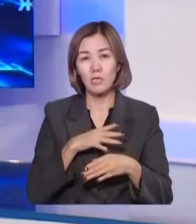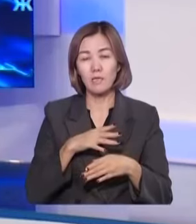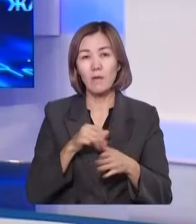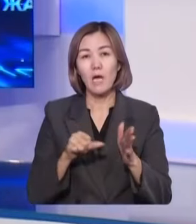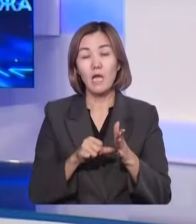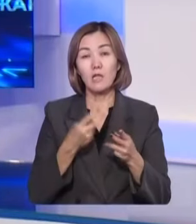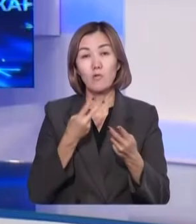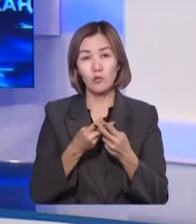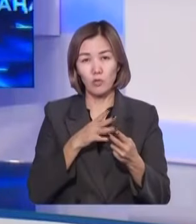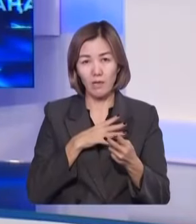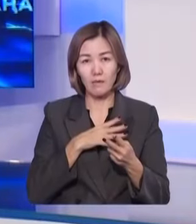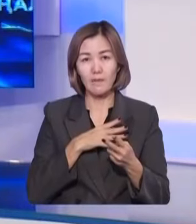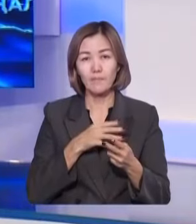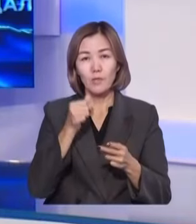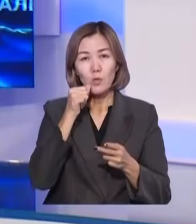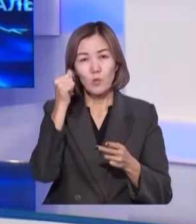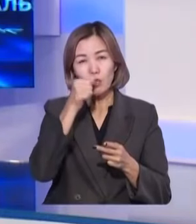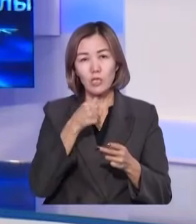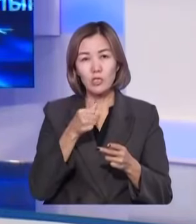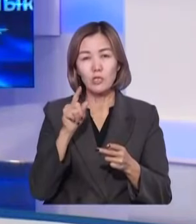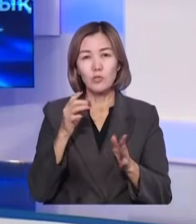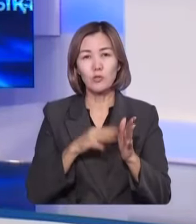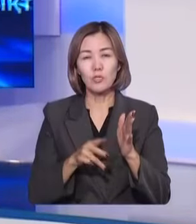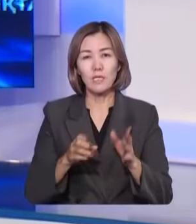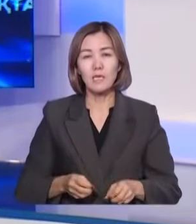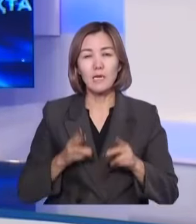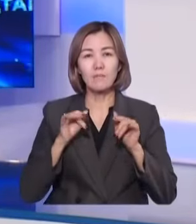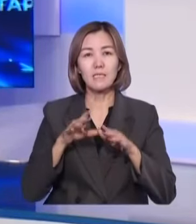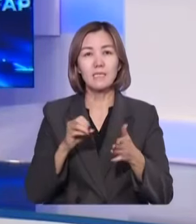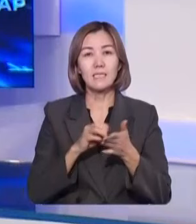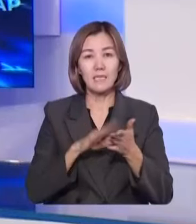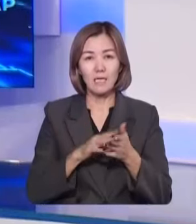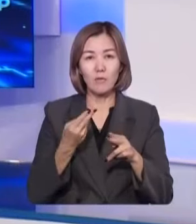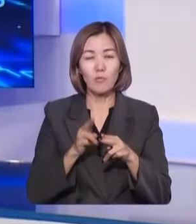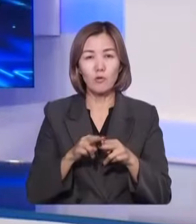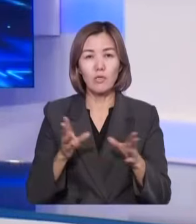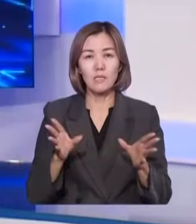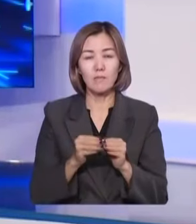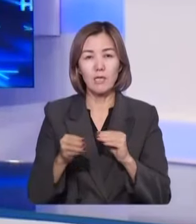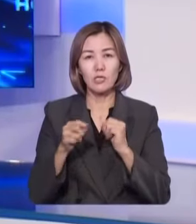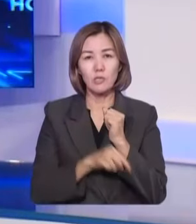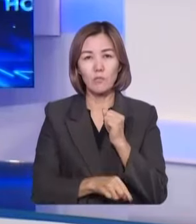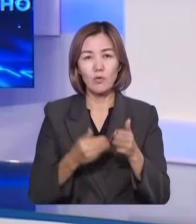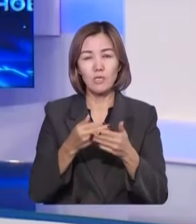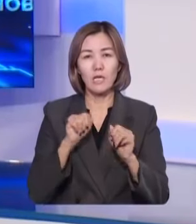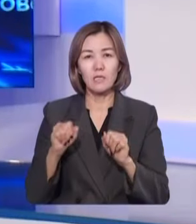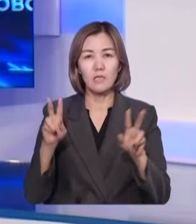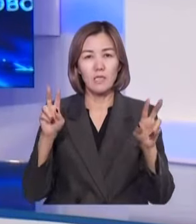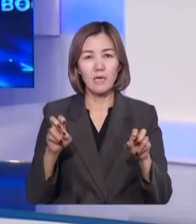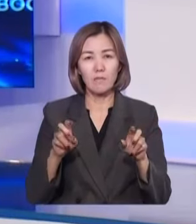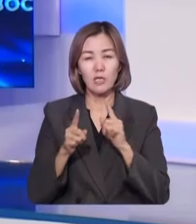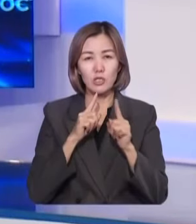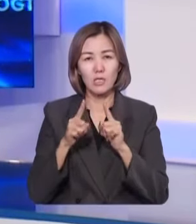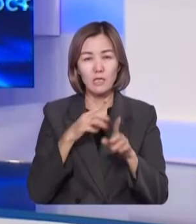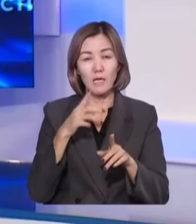тартылып, 6-ы сотталды. Ал өткен жылы 192 қылмыстық іс тіркеліпті. Бұл туралы бүгін сыбайлас жемқорлықтың алдын алу тақырыбында өткен